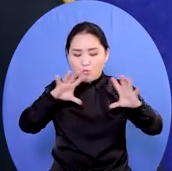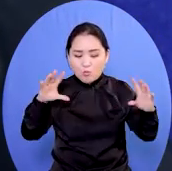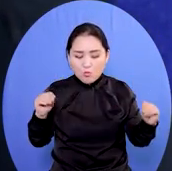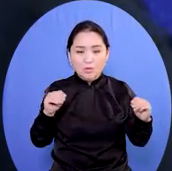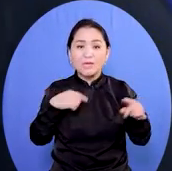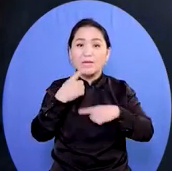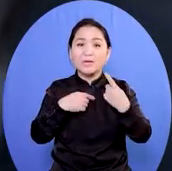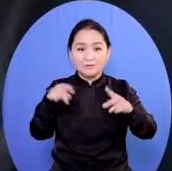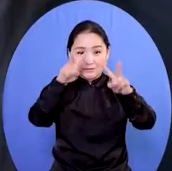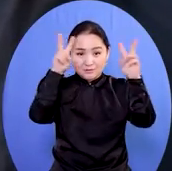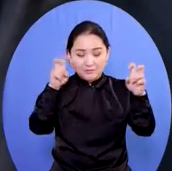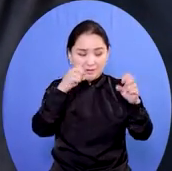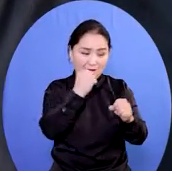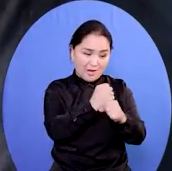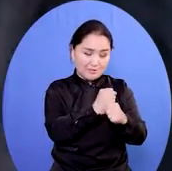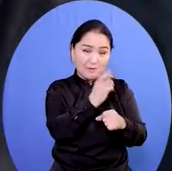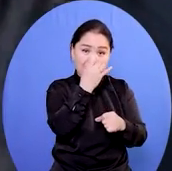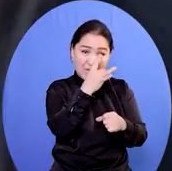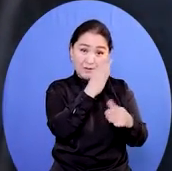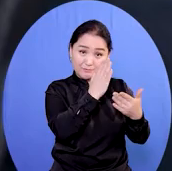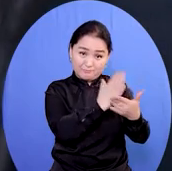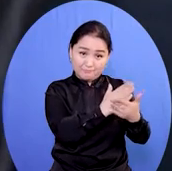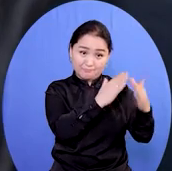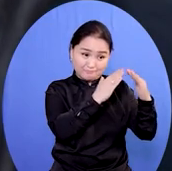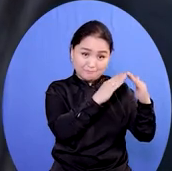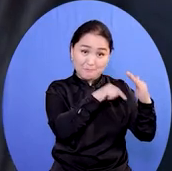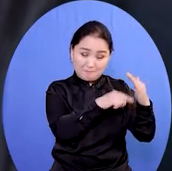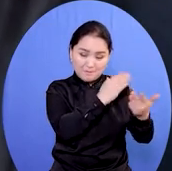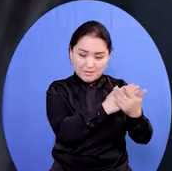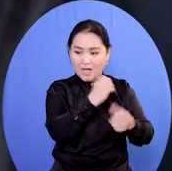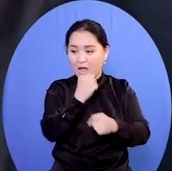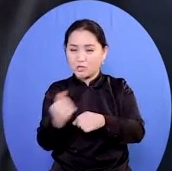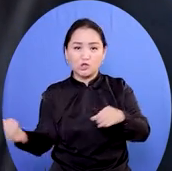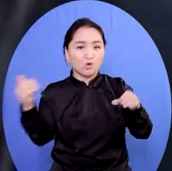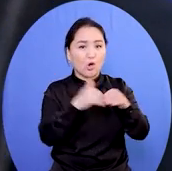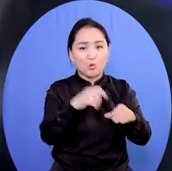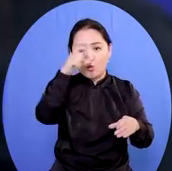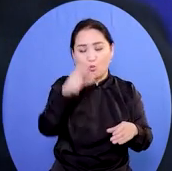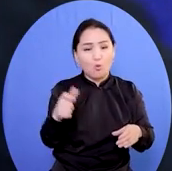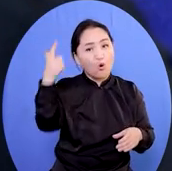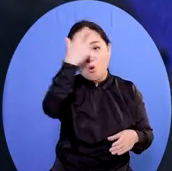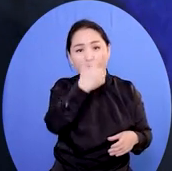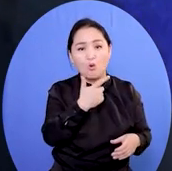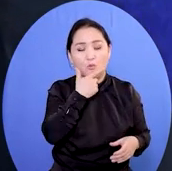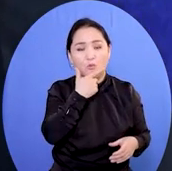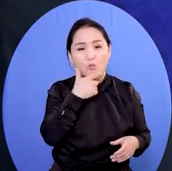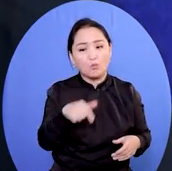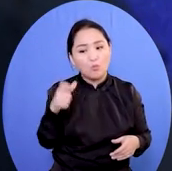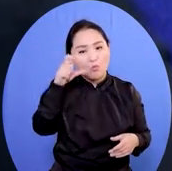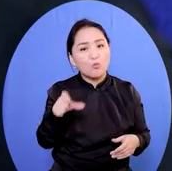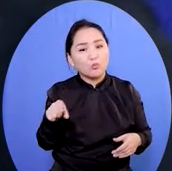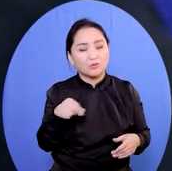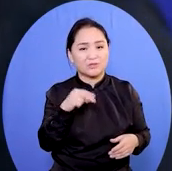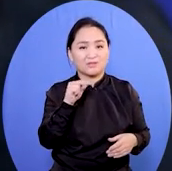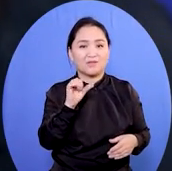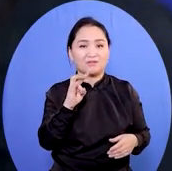нэг л сэдв болвол ажлын байр байна. Тий, ажиллах хүн олдохгүй байна. Ажиллах хүн гэдэгт нь яг одоо